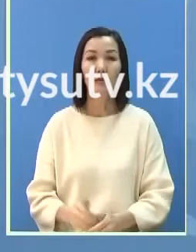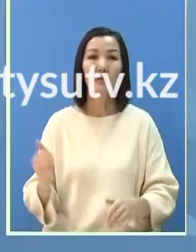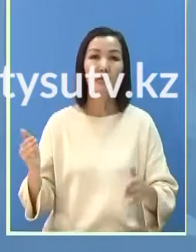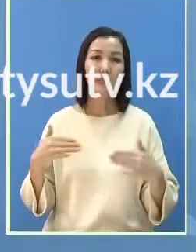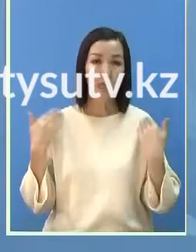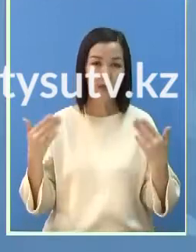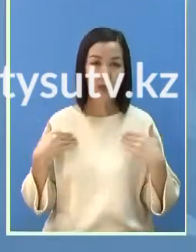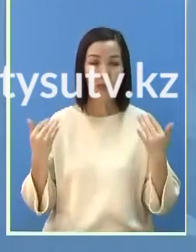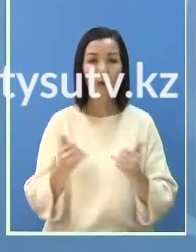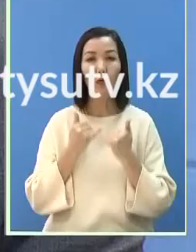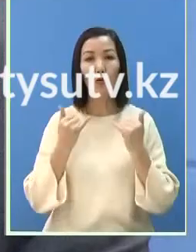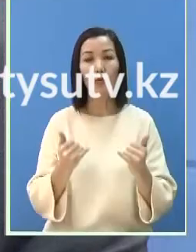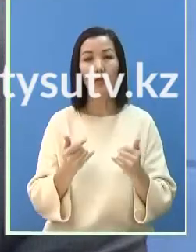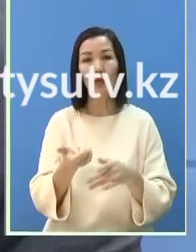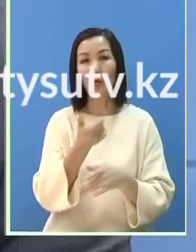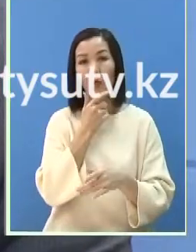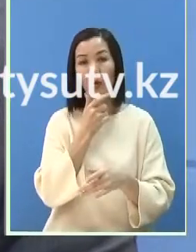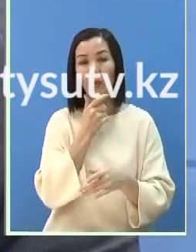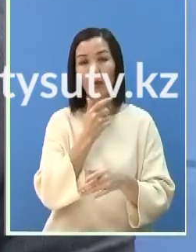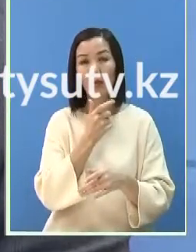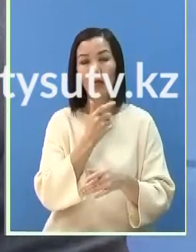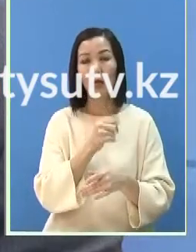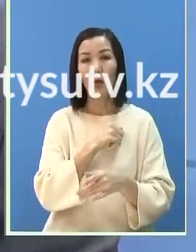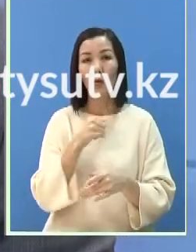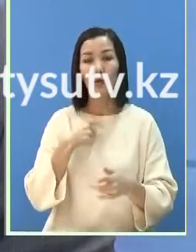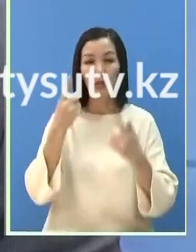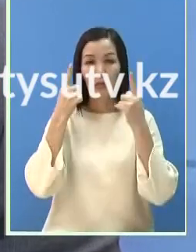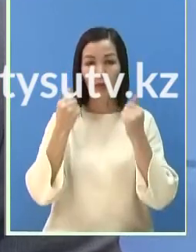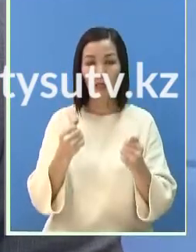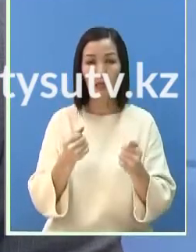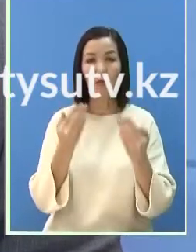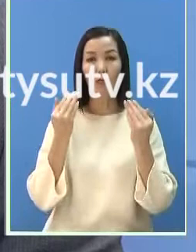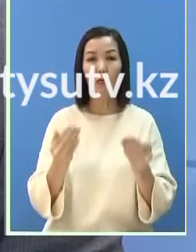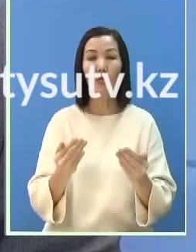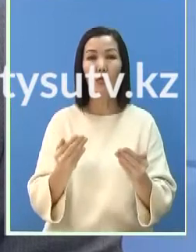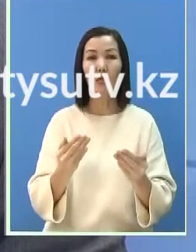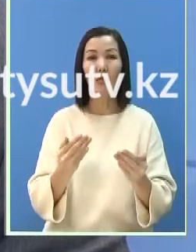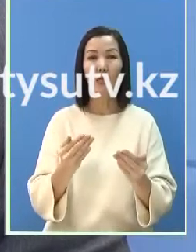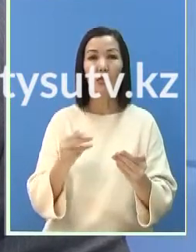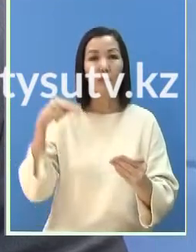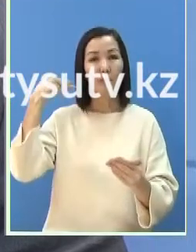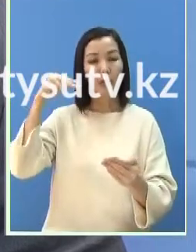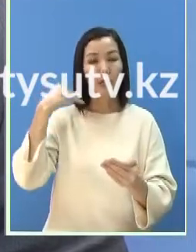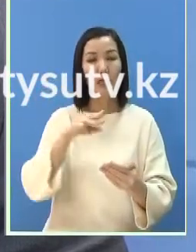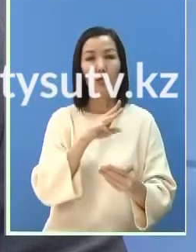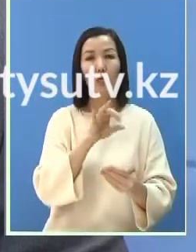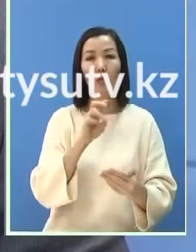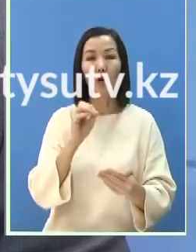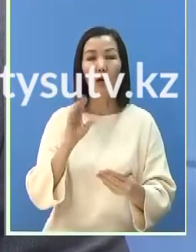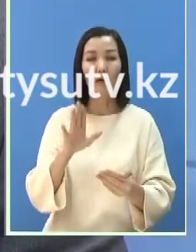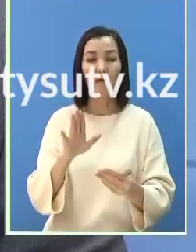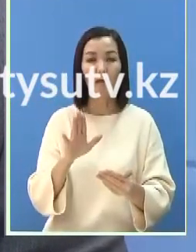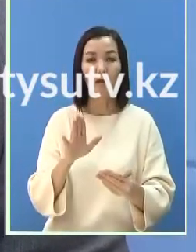Сәлеметсіздер ме, құрметті көрермендер. Өздеріңізге мәлім, бүгін еліміздің президенті Қасым-Жомарт Кемелұлы